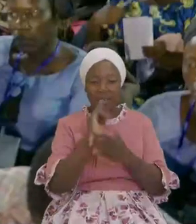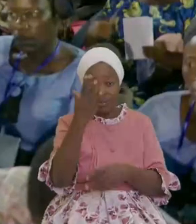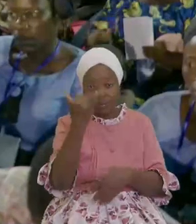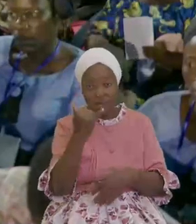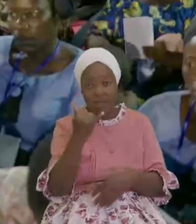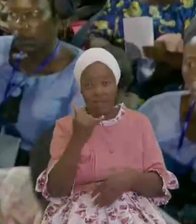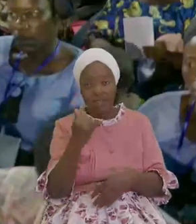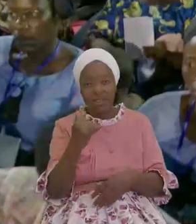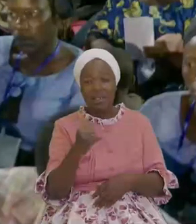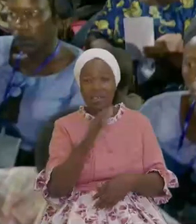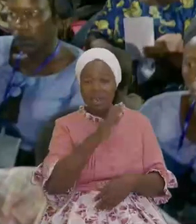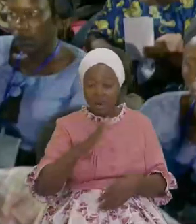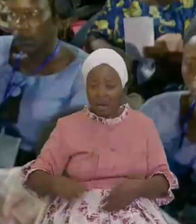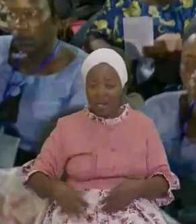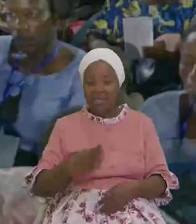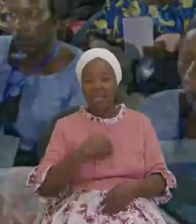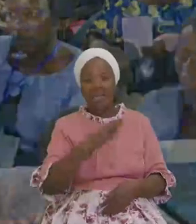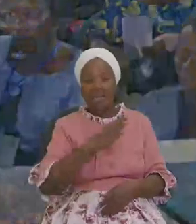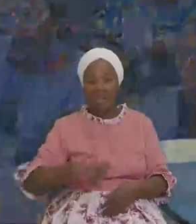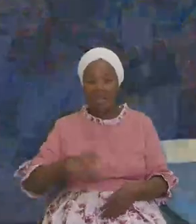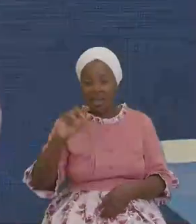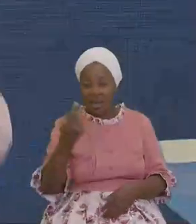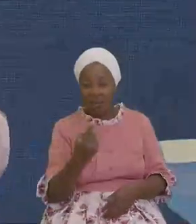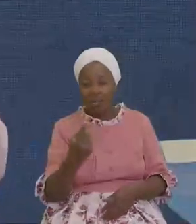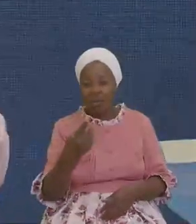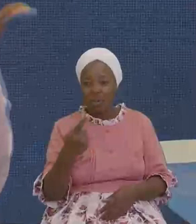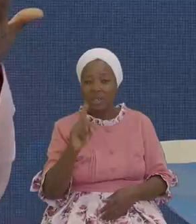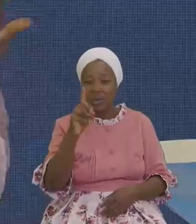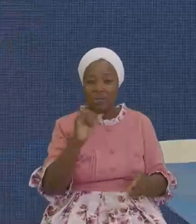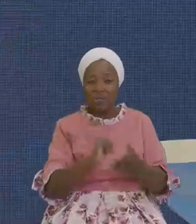Voilà pourquoi Christ est Christ seul.